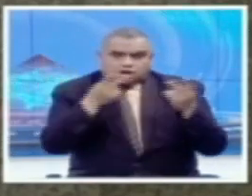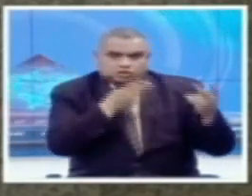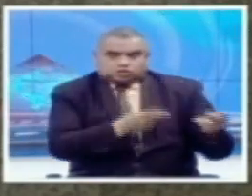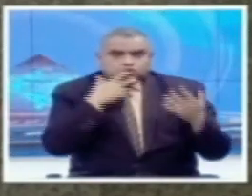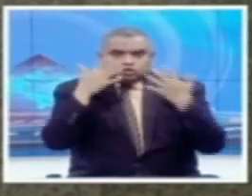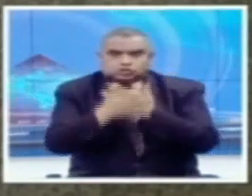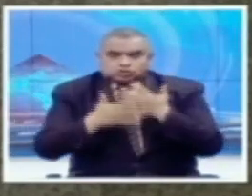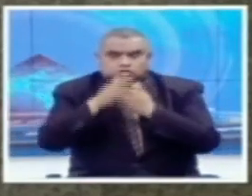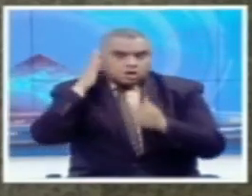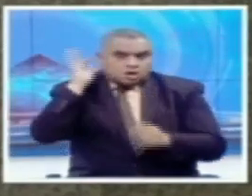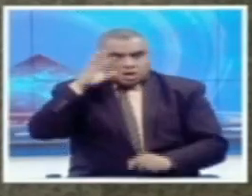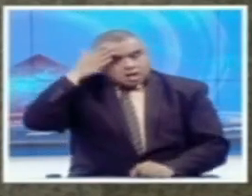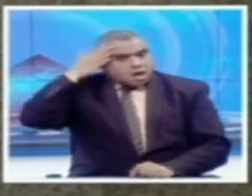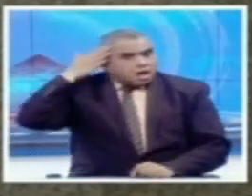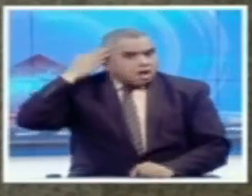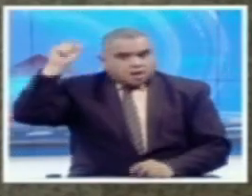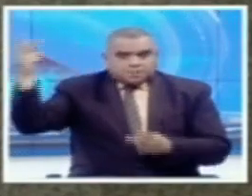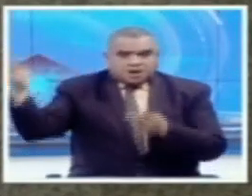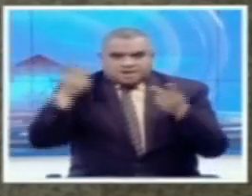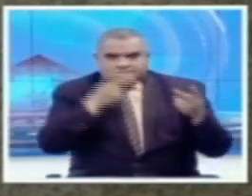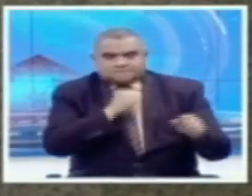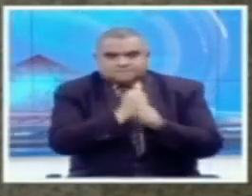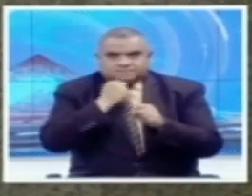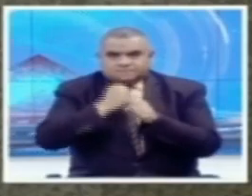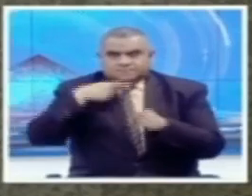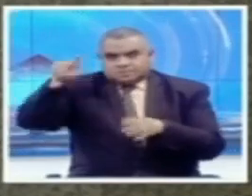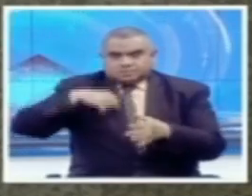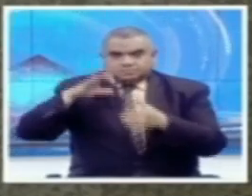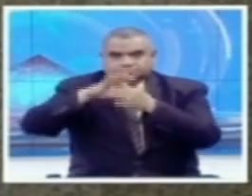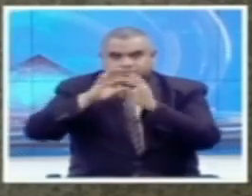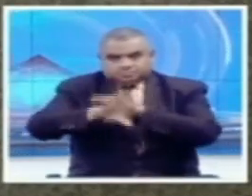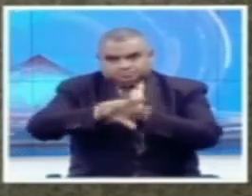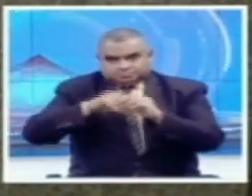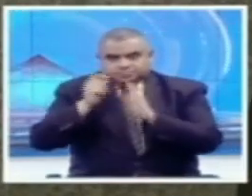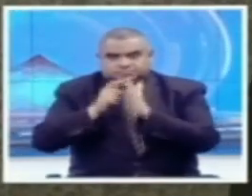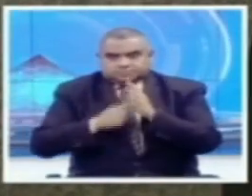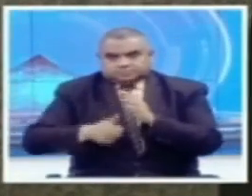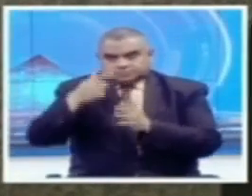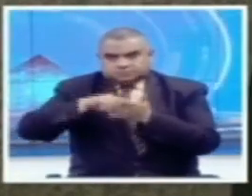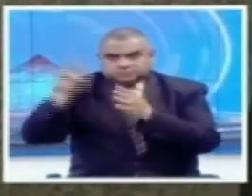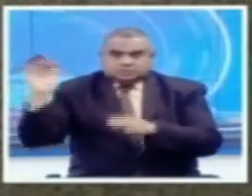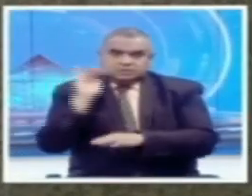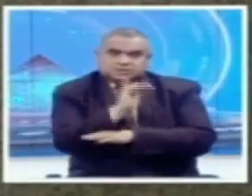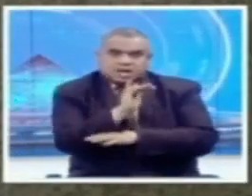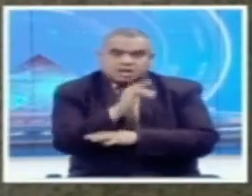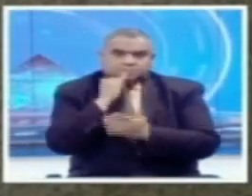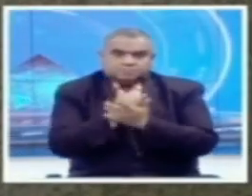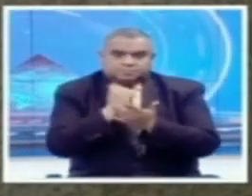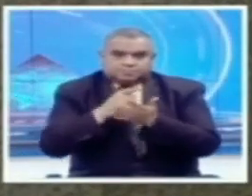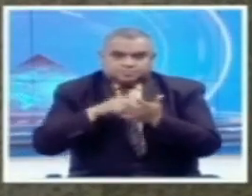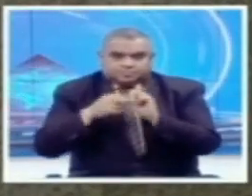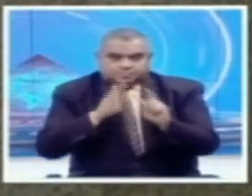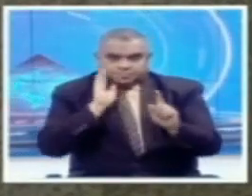ونستفيد من خبرتها ومن قدرتها ومن أدائها في دعم